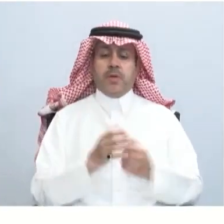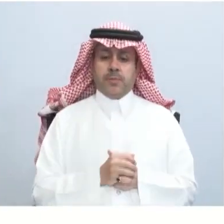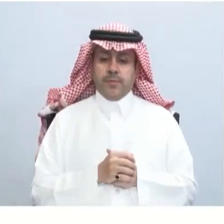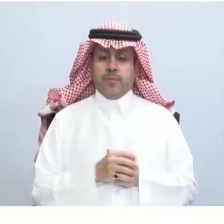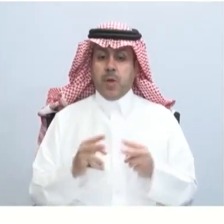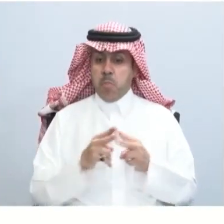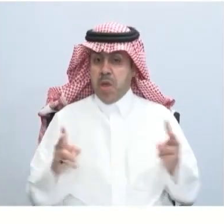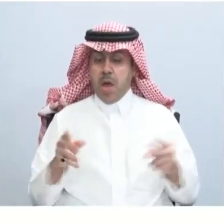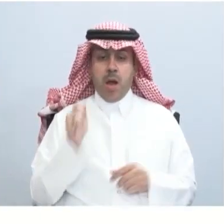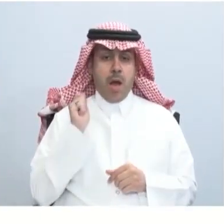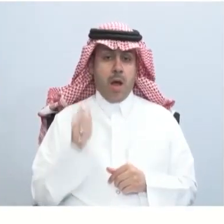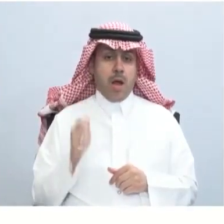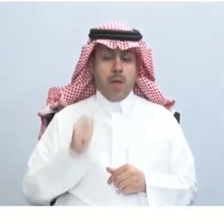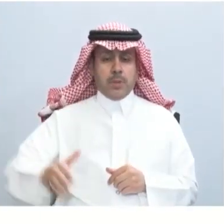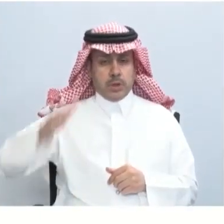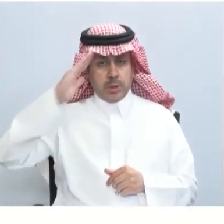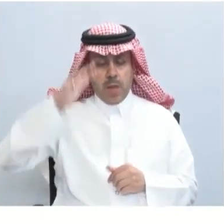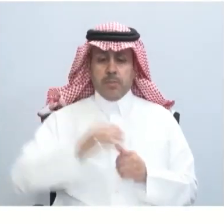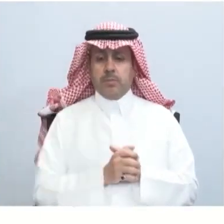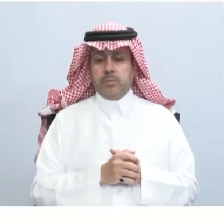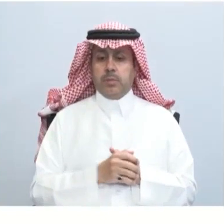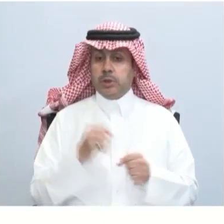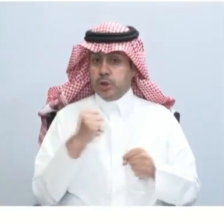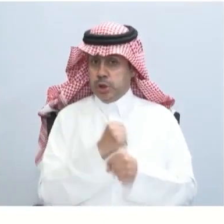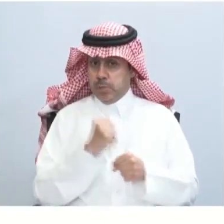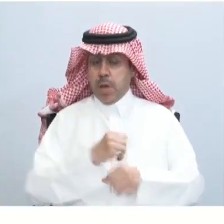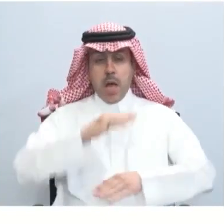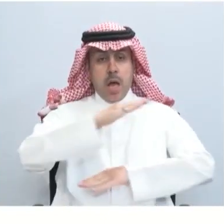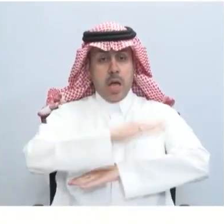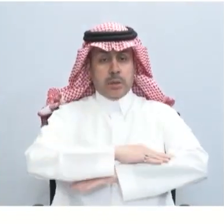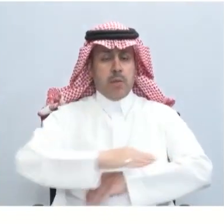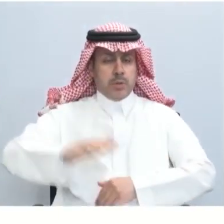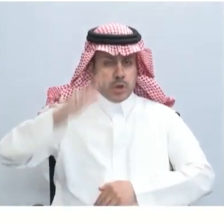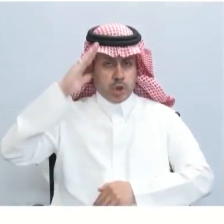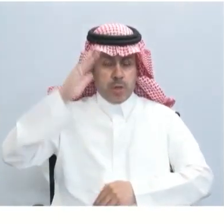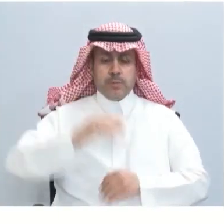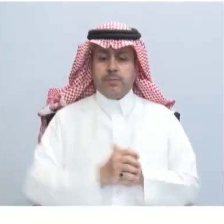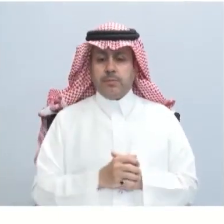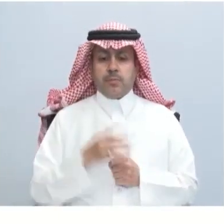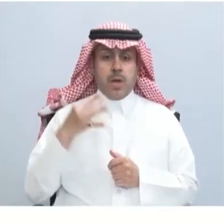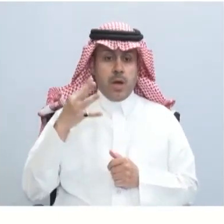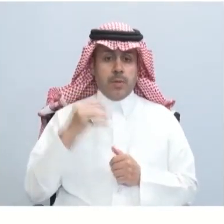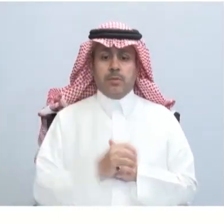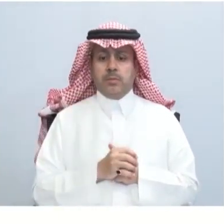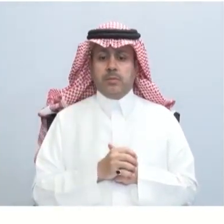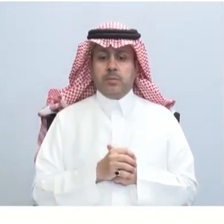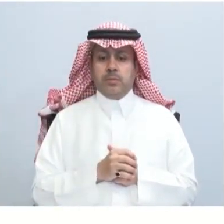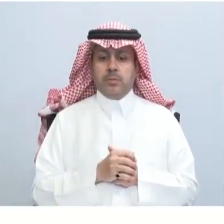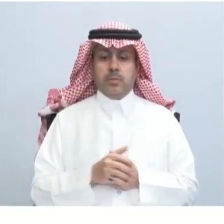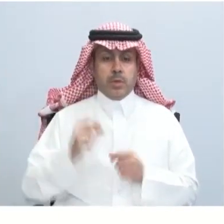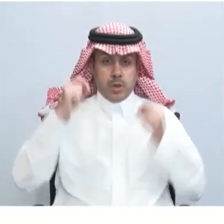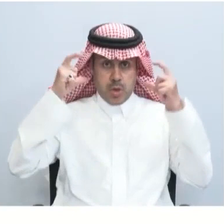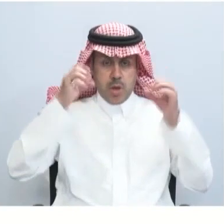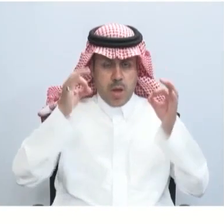احكام السلام ثالثا تطبيق اداب السلام رابعا ادراك اهميه